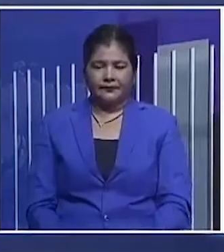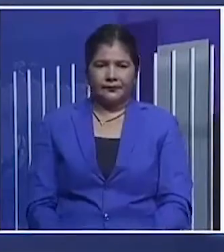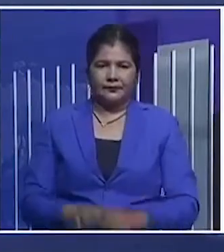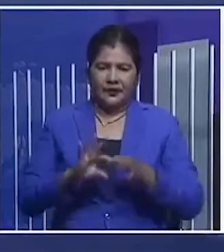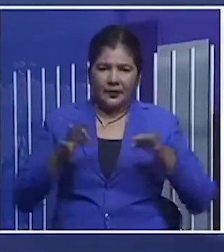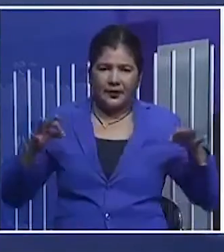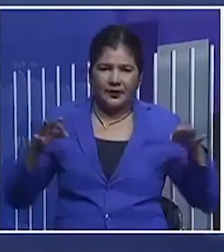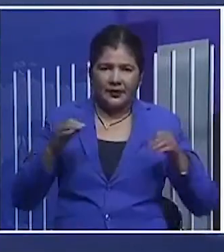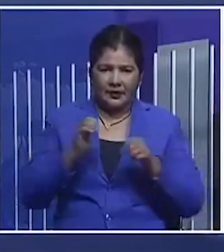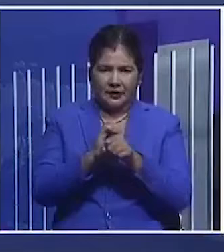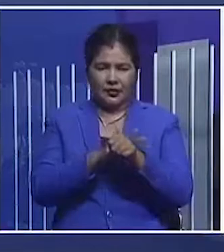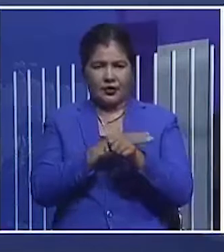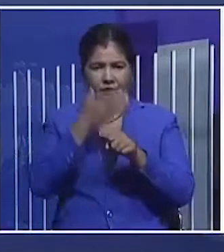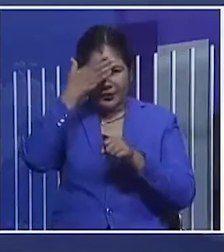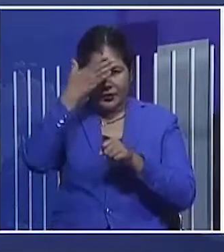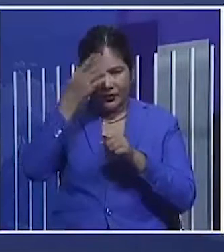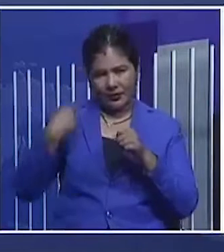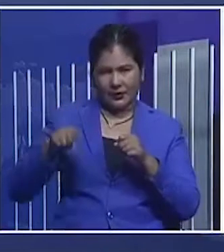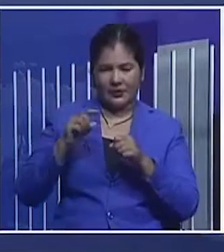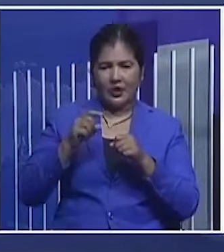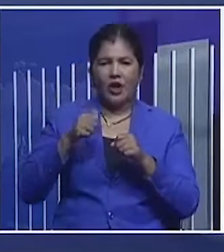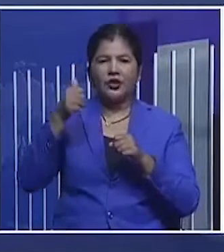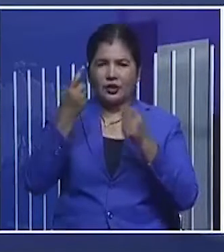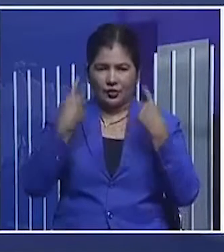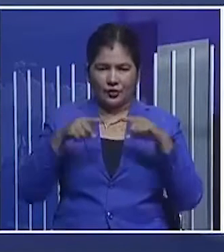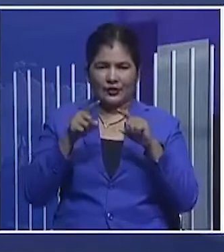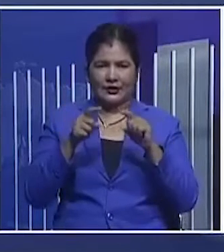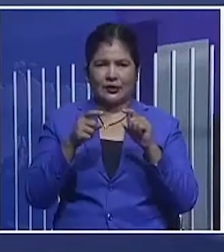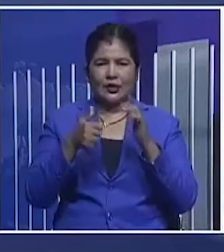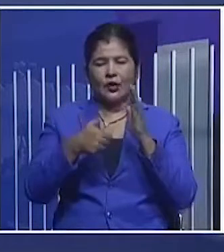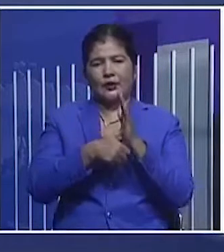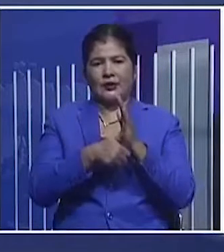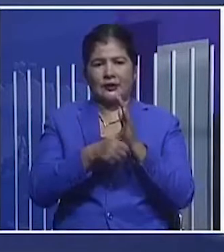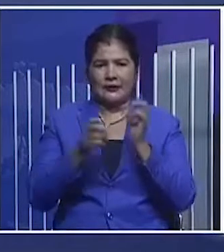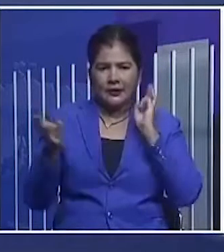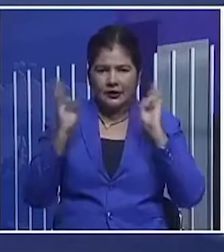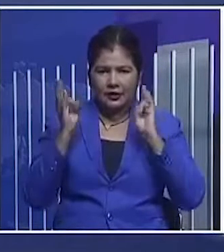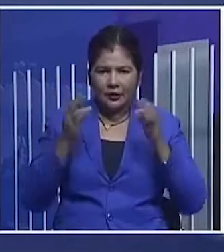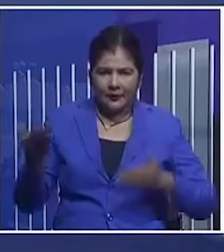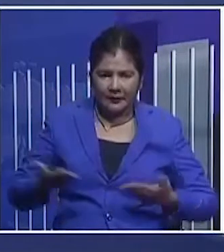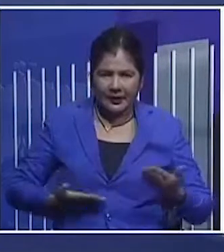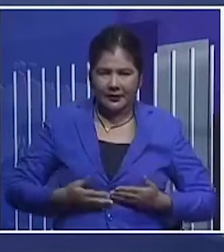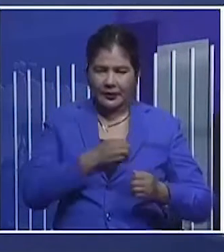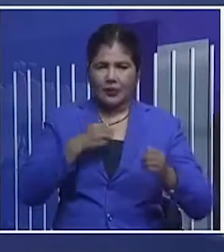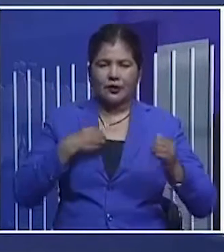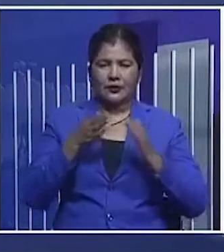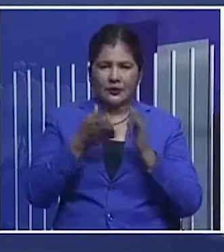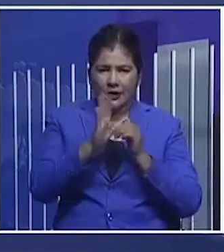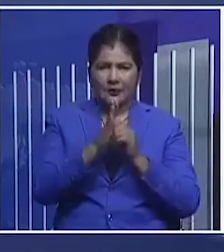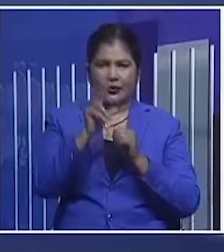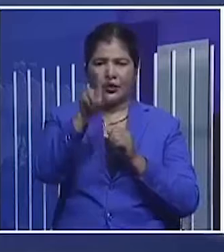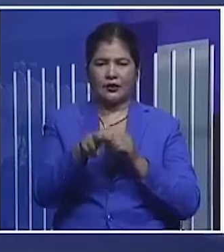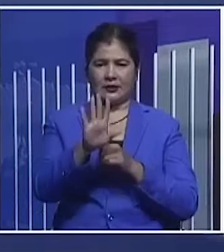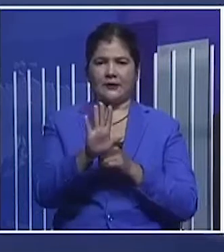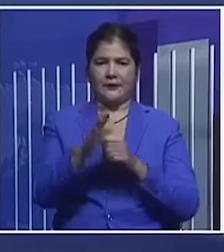विभिन्न संक्रमण जन्य रोगसँगै अन्य स्वास्थ्य समस्याको उपचारका लागि सहर बजारमा रहेका अस्पतालमा जानुपर्ने अवस्था